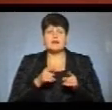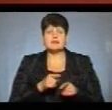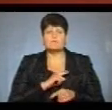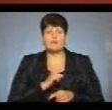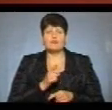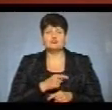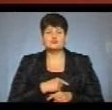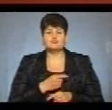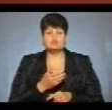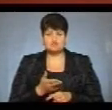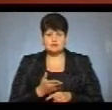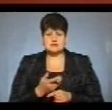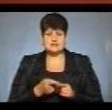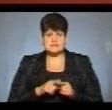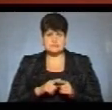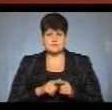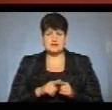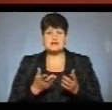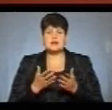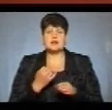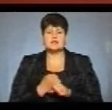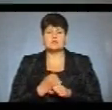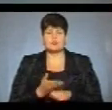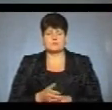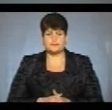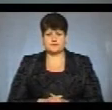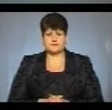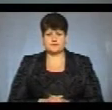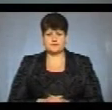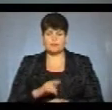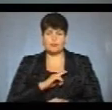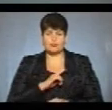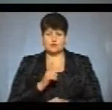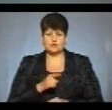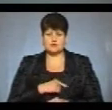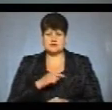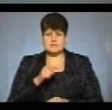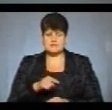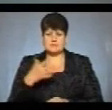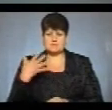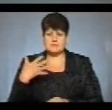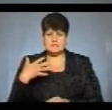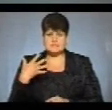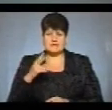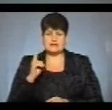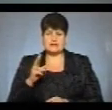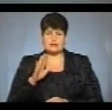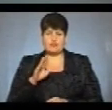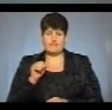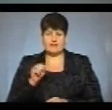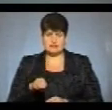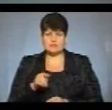потужність цієї підстанції і яка її функція? Ну, потужність її 50 кВт потужність.